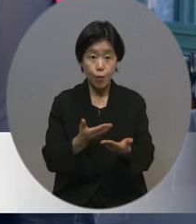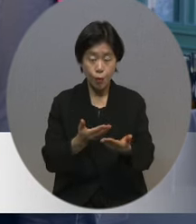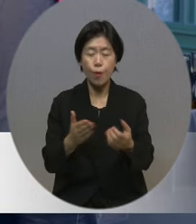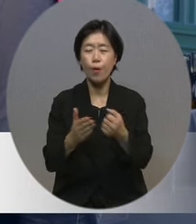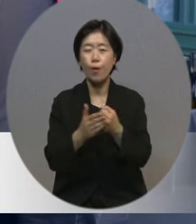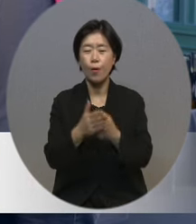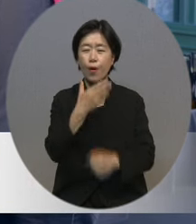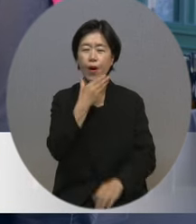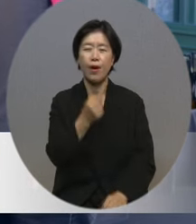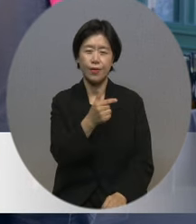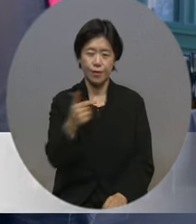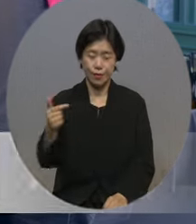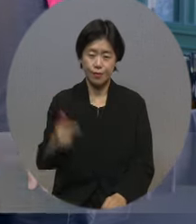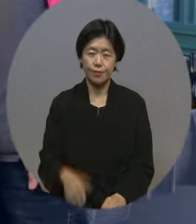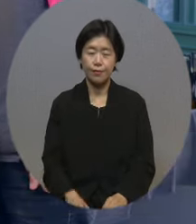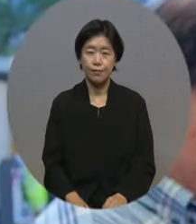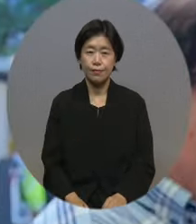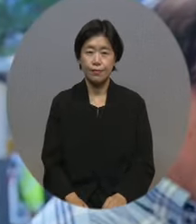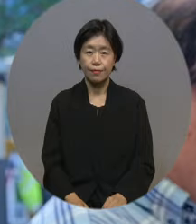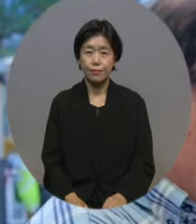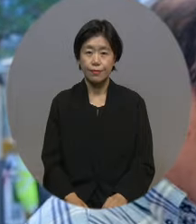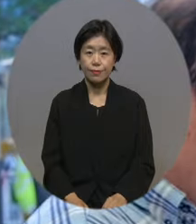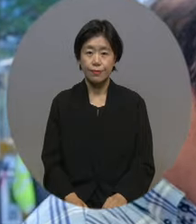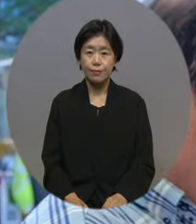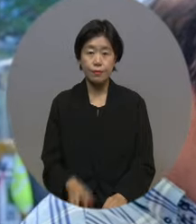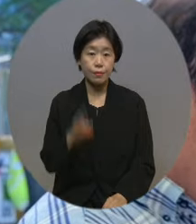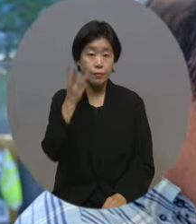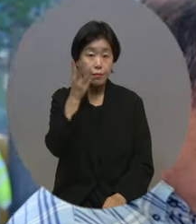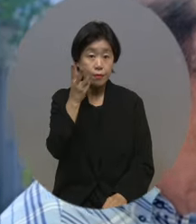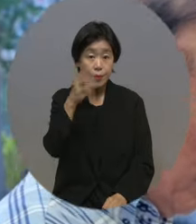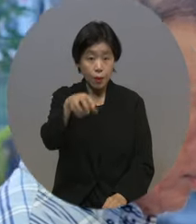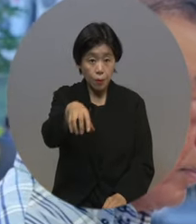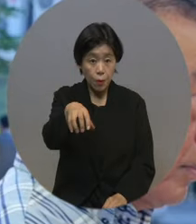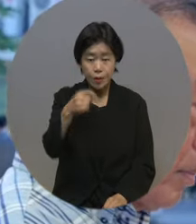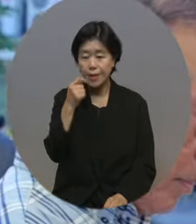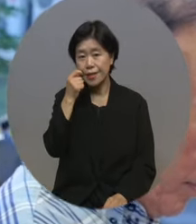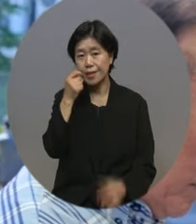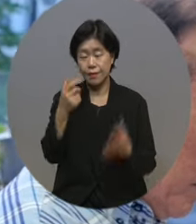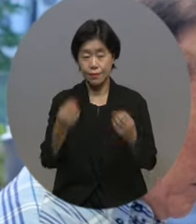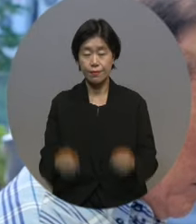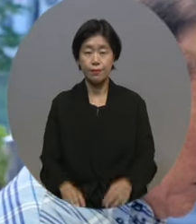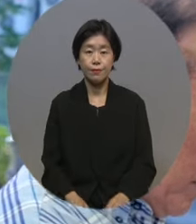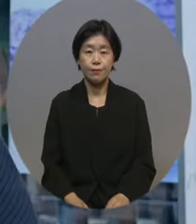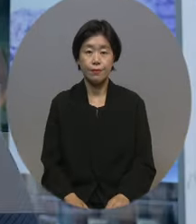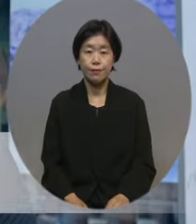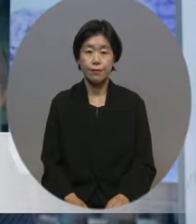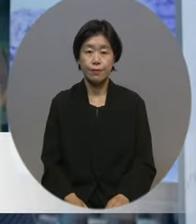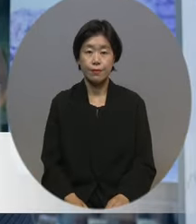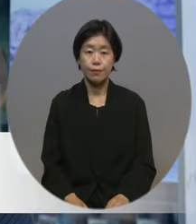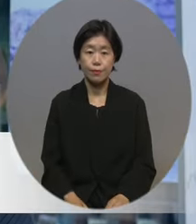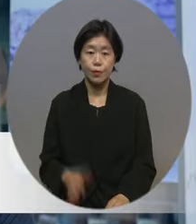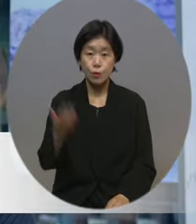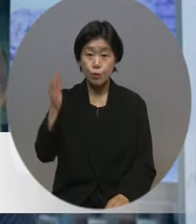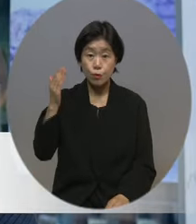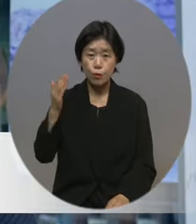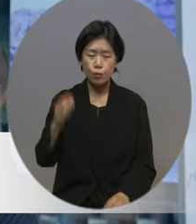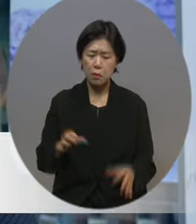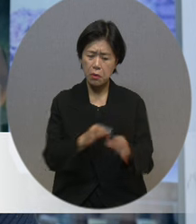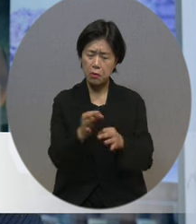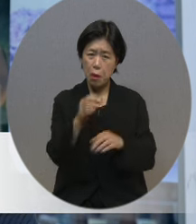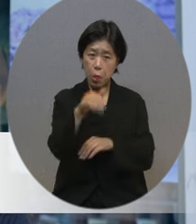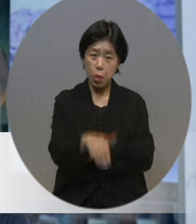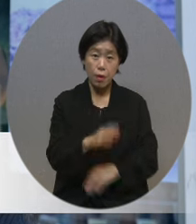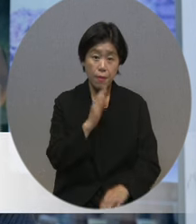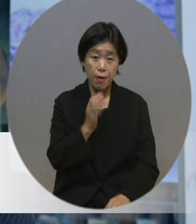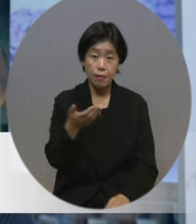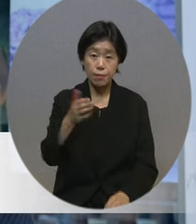행복도 나눌 수 있어서 너무나 기쁩니다. 와인 코너의 인기 또한 눈에 띄었습니다. 요즘 뭐 경기도 안 좋고 그런데